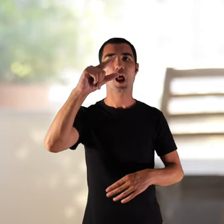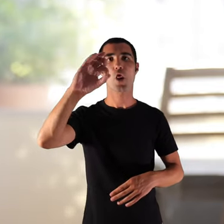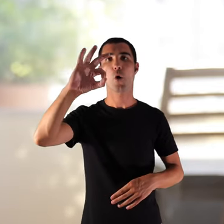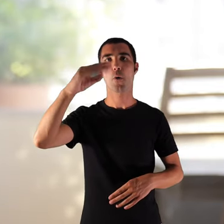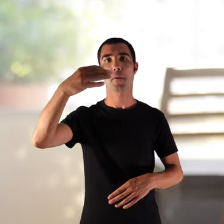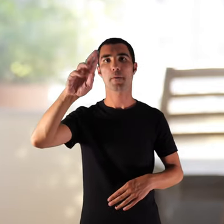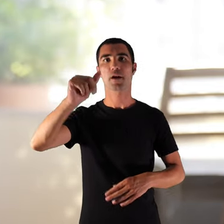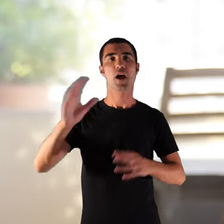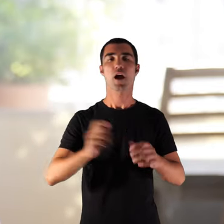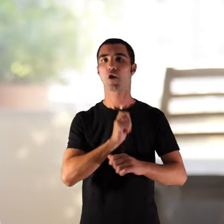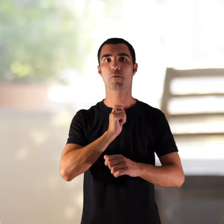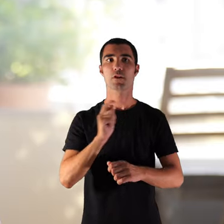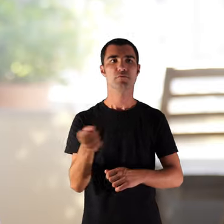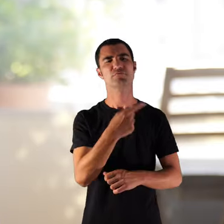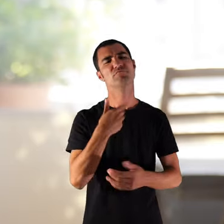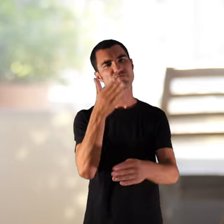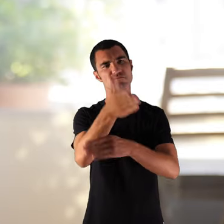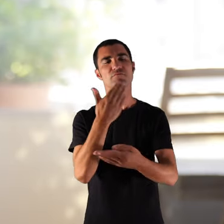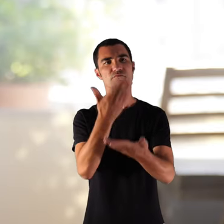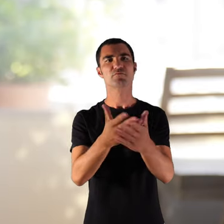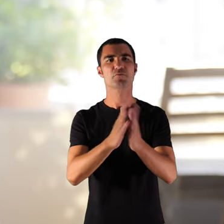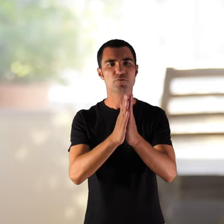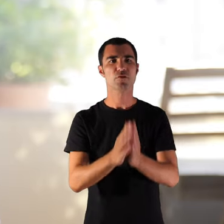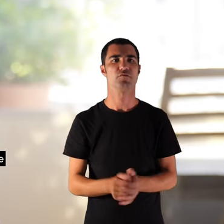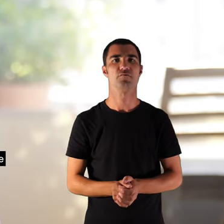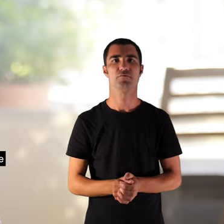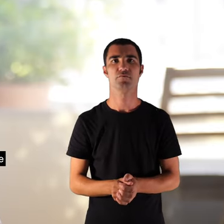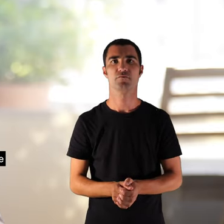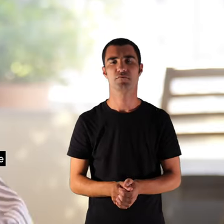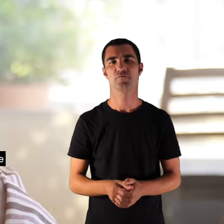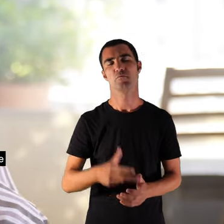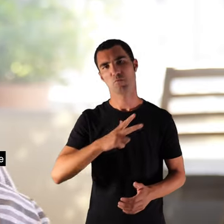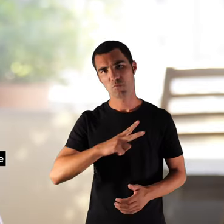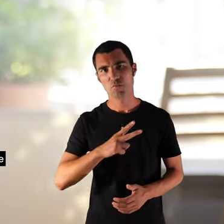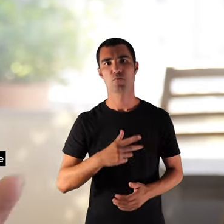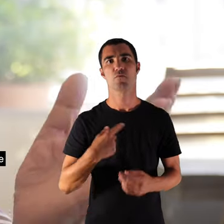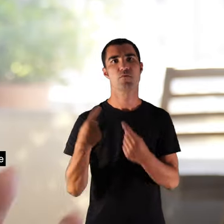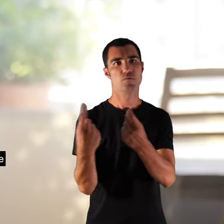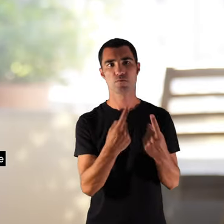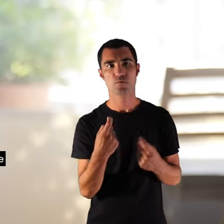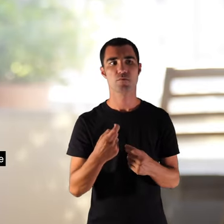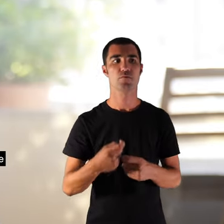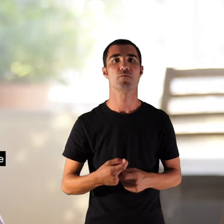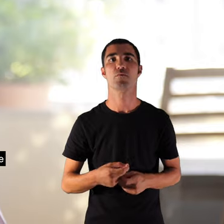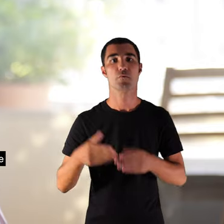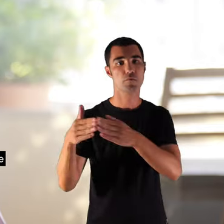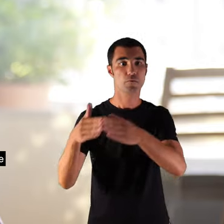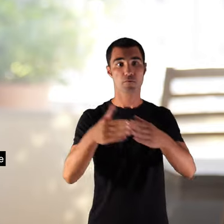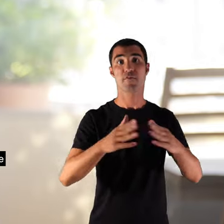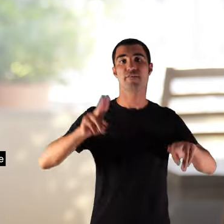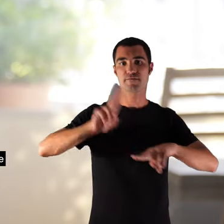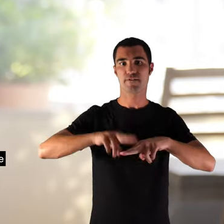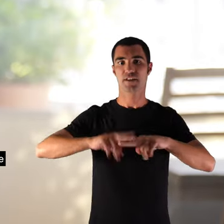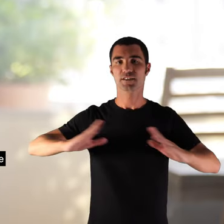me podria fer un favor. I diu, sí, home, si te puc. Dic, les barques després que no poden dur Sant Pere,